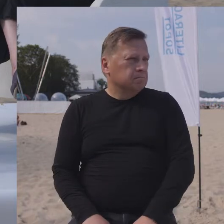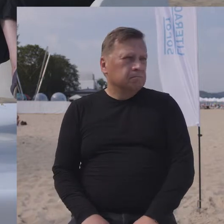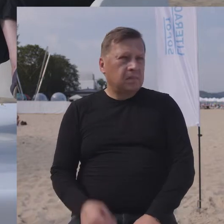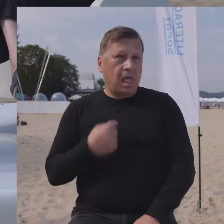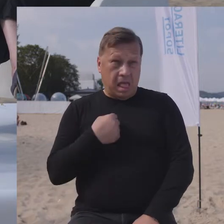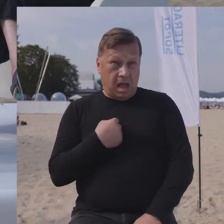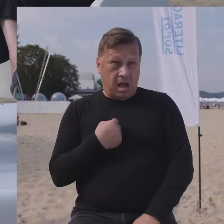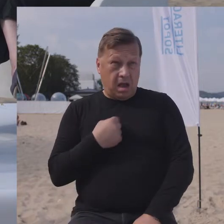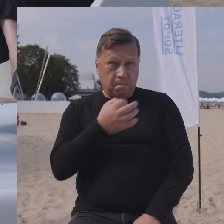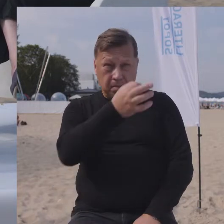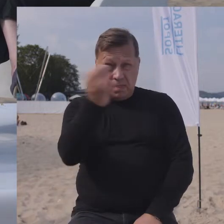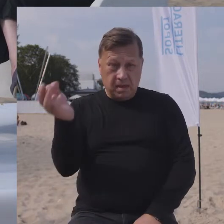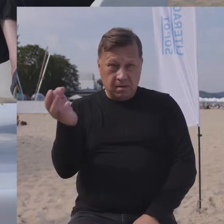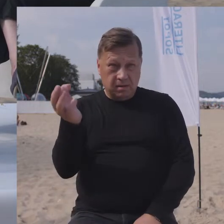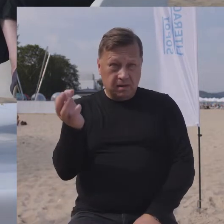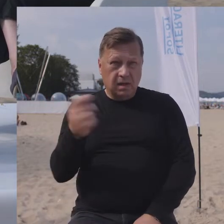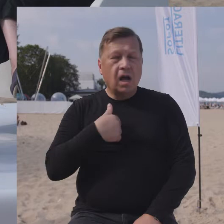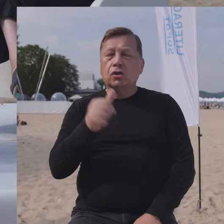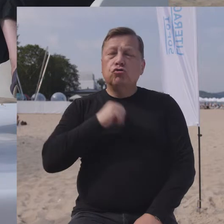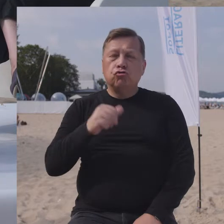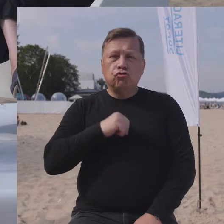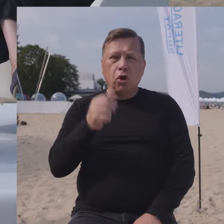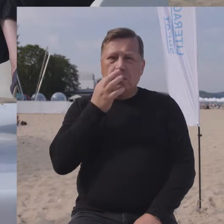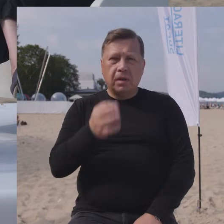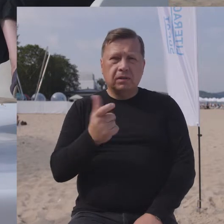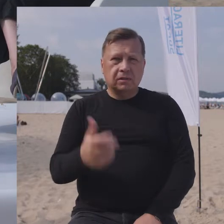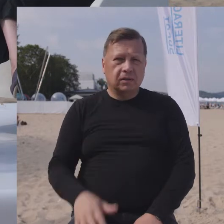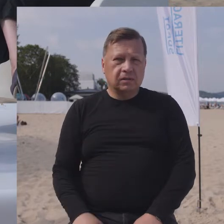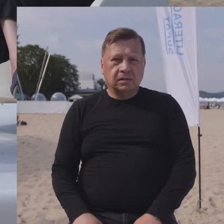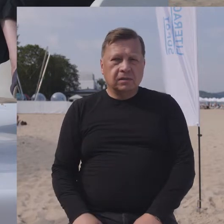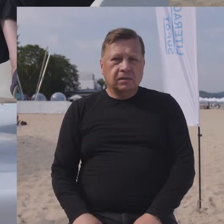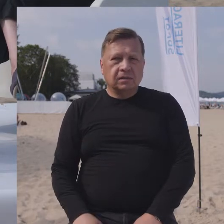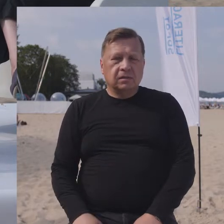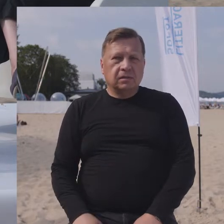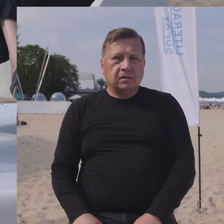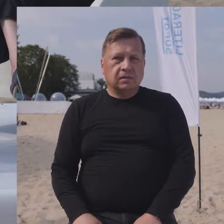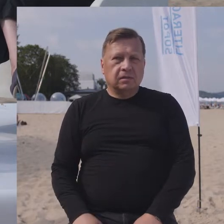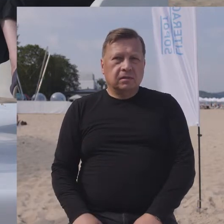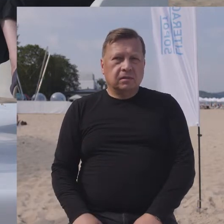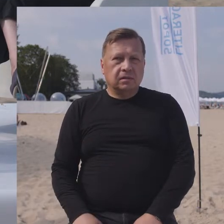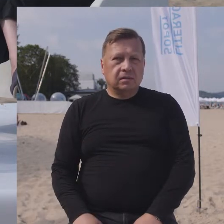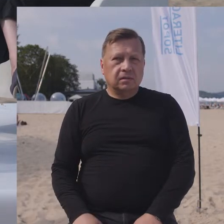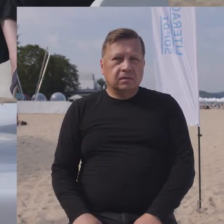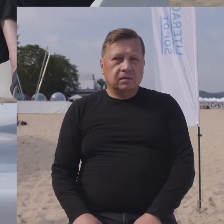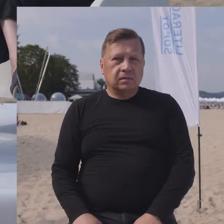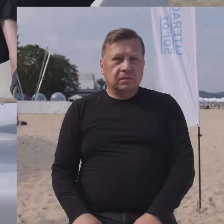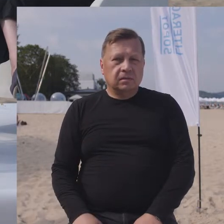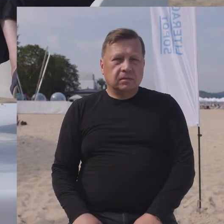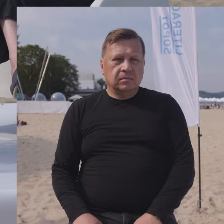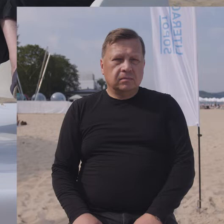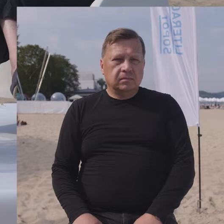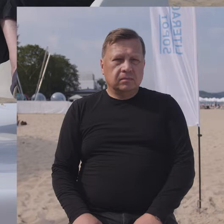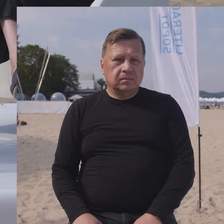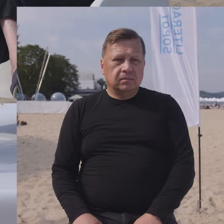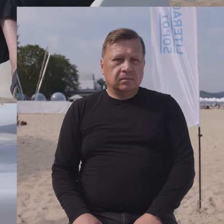Ja? Publiczności czy ciebie? Siebie, o co byś chciała się zapytać? Siebie, mnie. Bardzo lubię